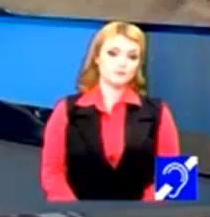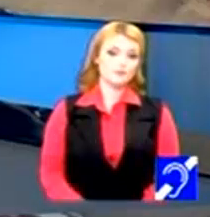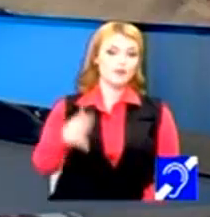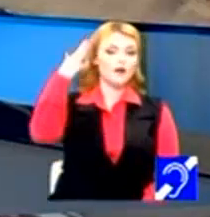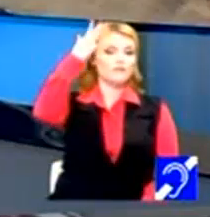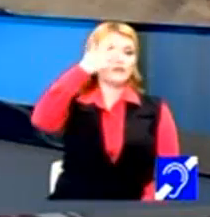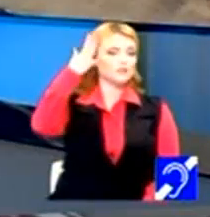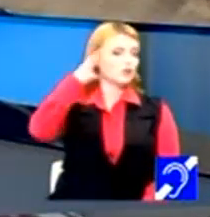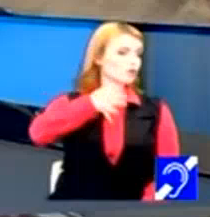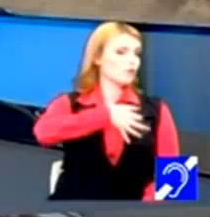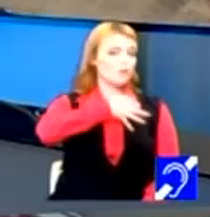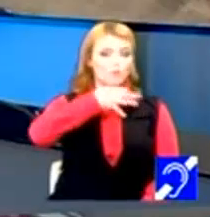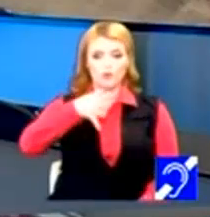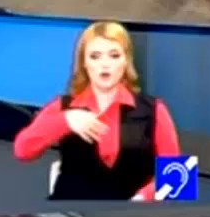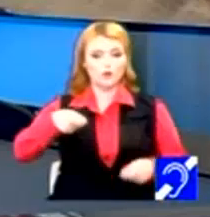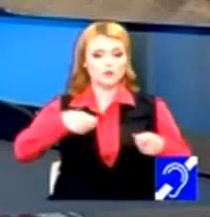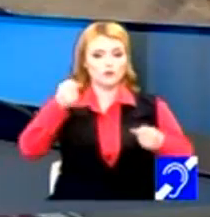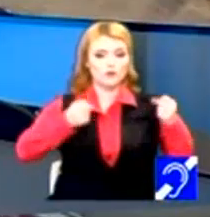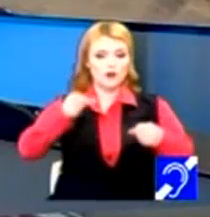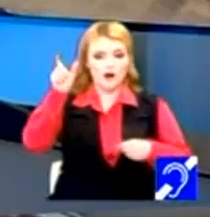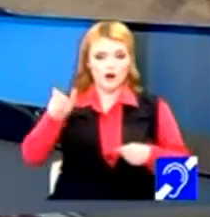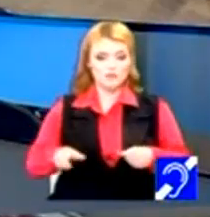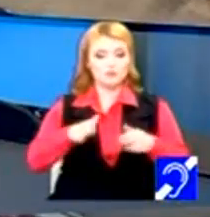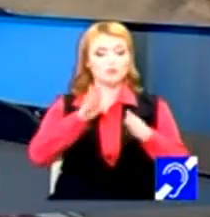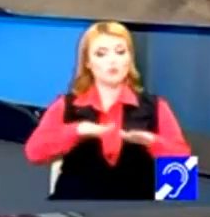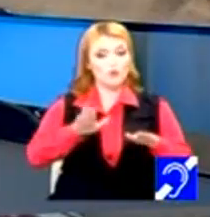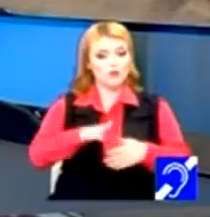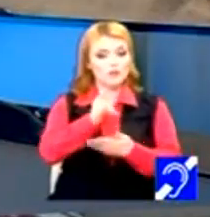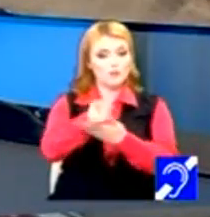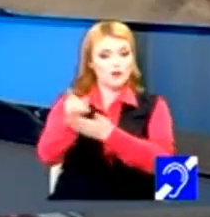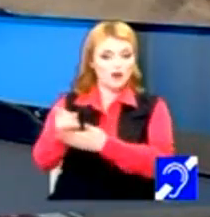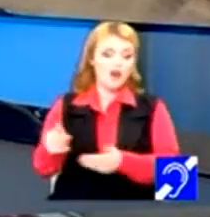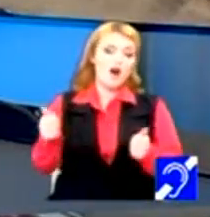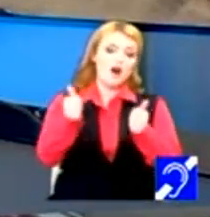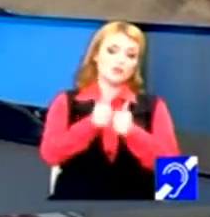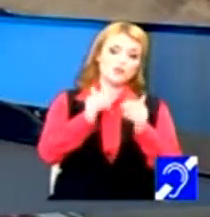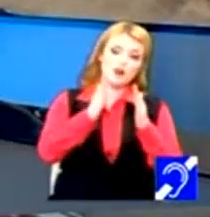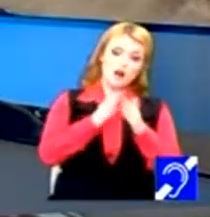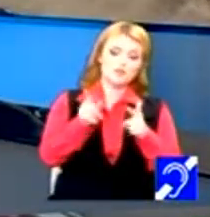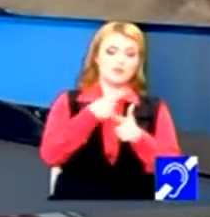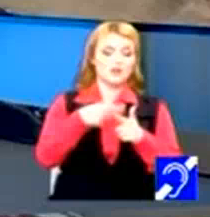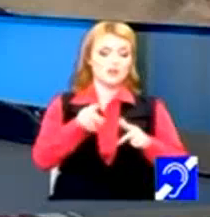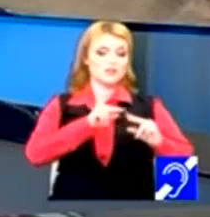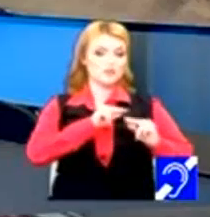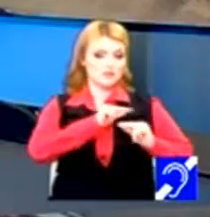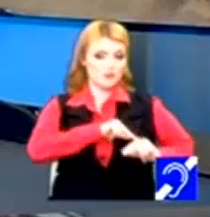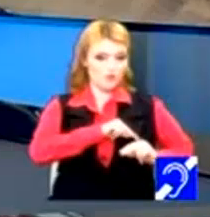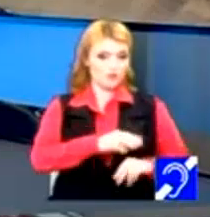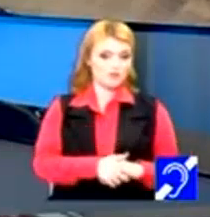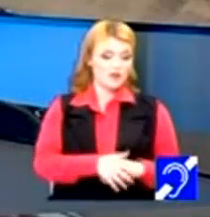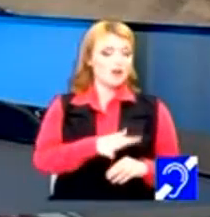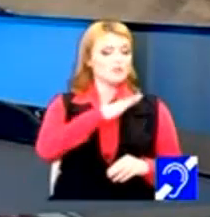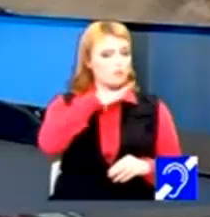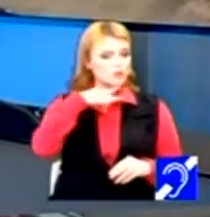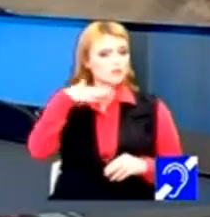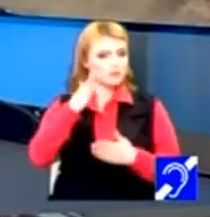Visul oricărui șofer din Chișinău este un loc de parcare, aproape de casă sau de serviciu. Numai că sunt tot mai multe